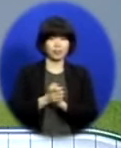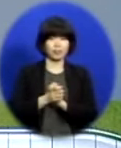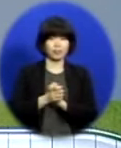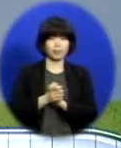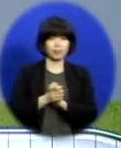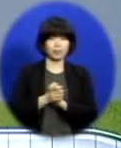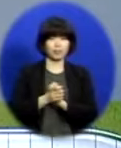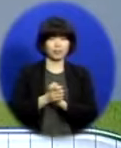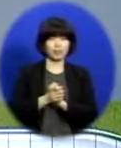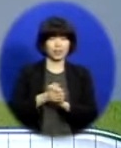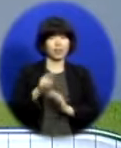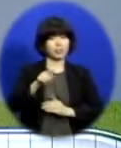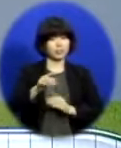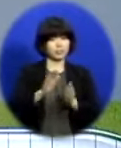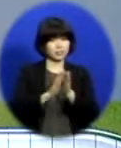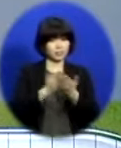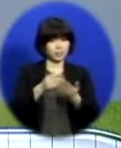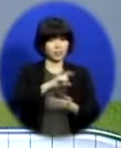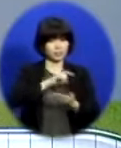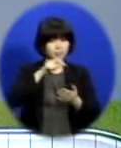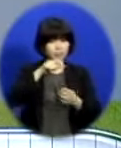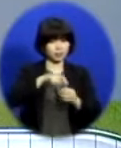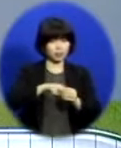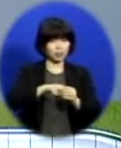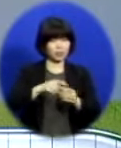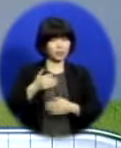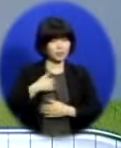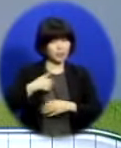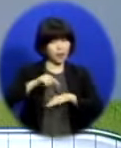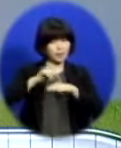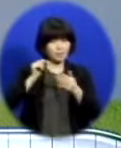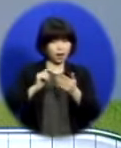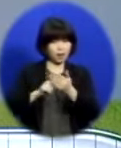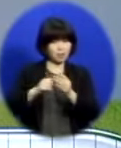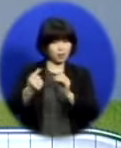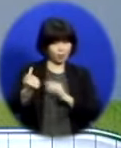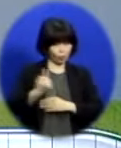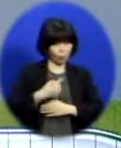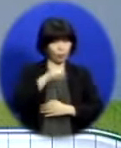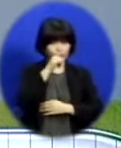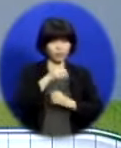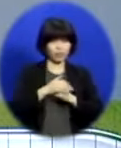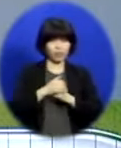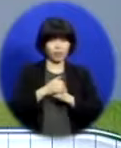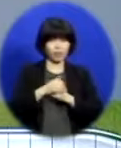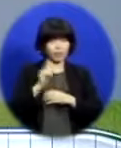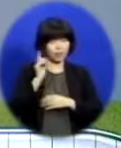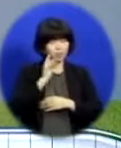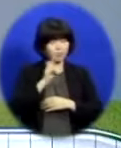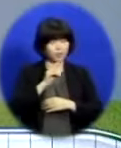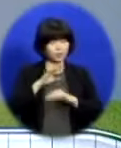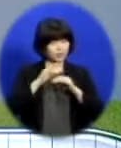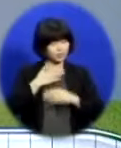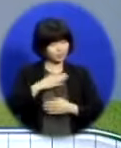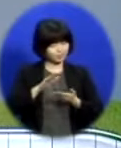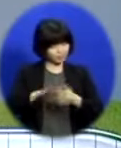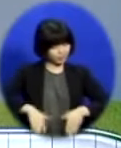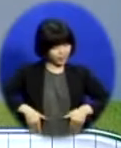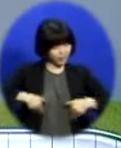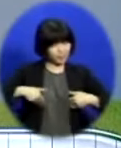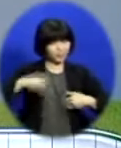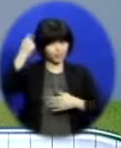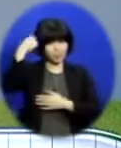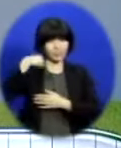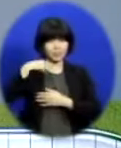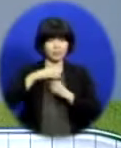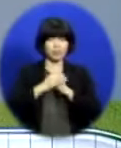때 그 제목이 그렇게 제 마음에 와 닿았습니다 아주 따뜻한 느낌을 받았어요